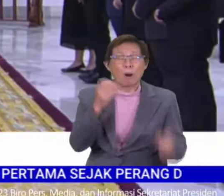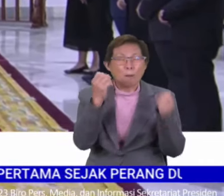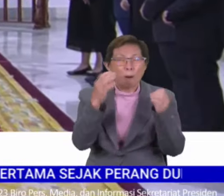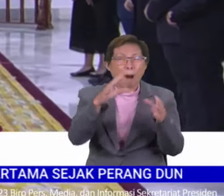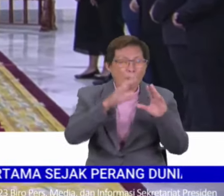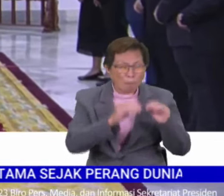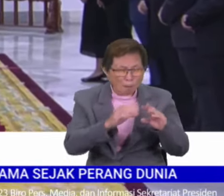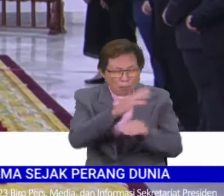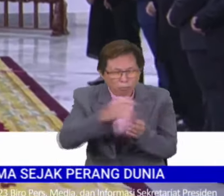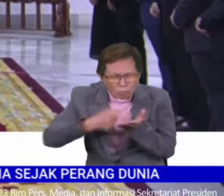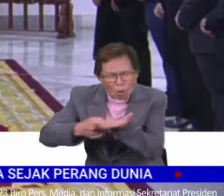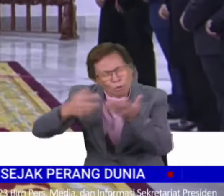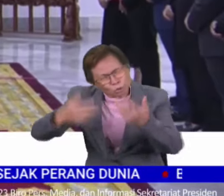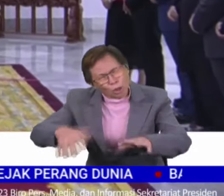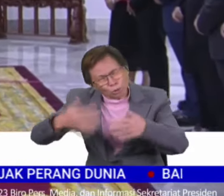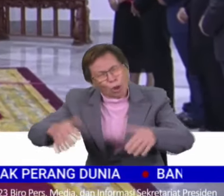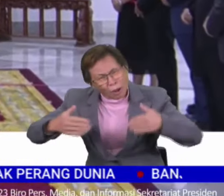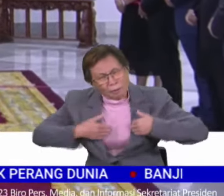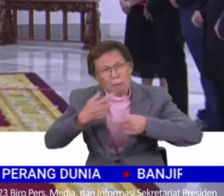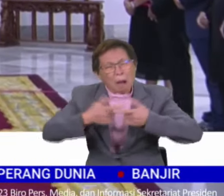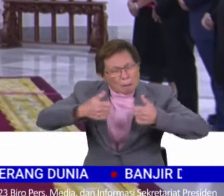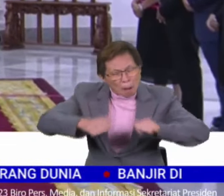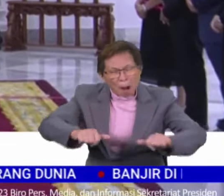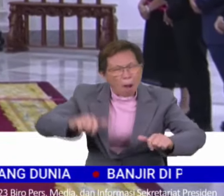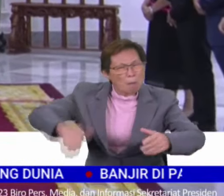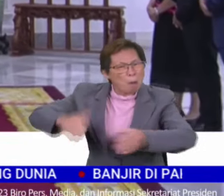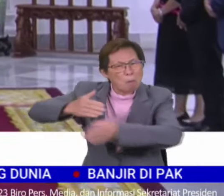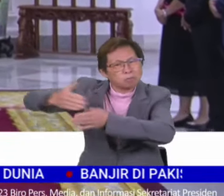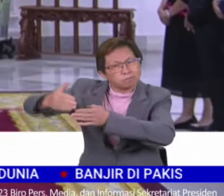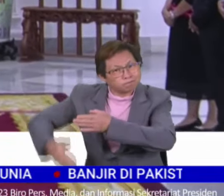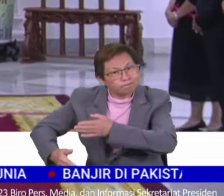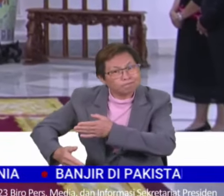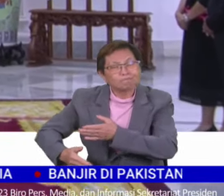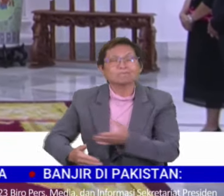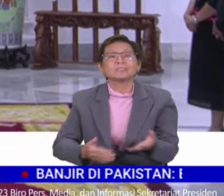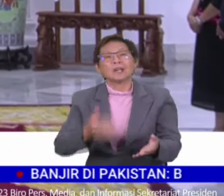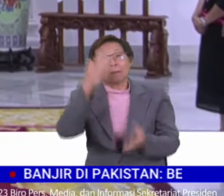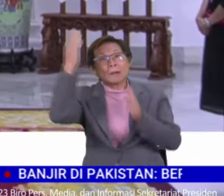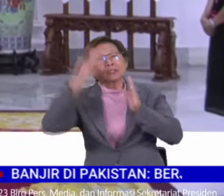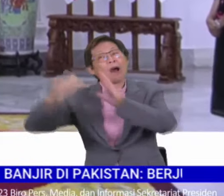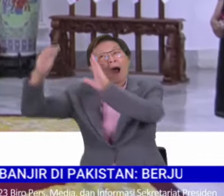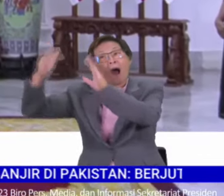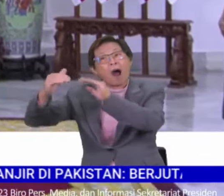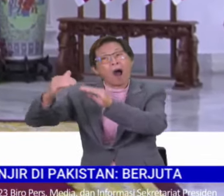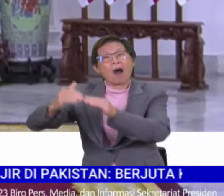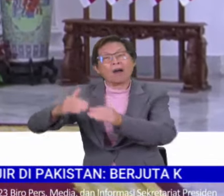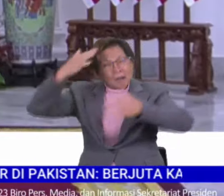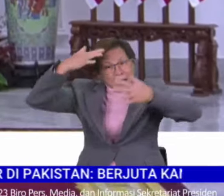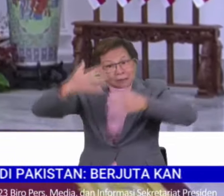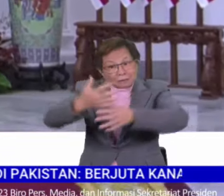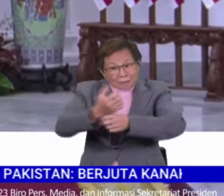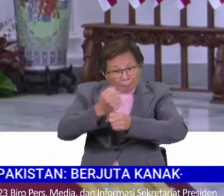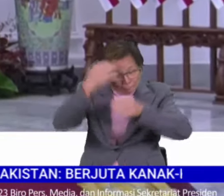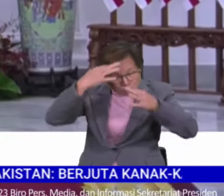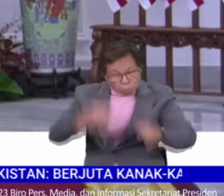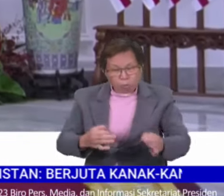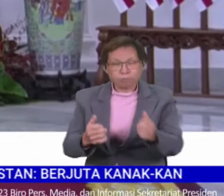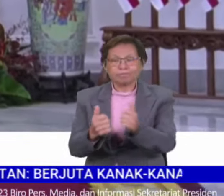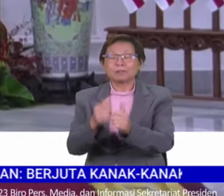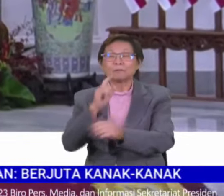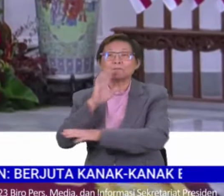mesyuarat dan rundingan telah diadakan namun masih belum diselesaikan. Justru Malaysia berharap ia dapat diputuskan dengan